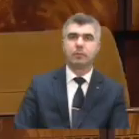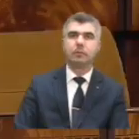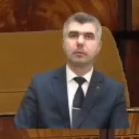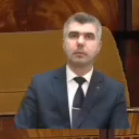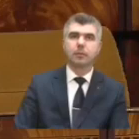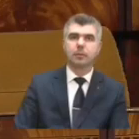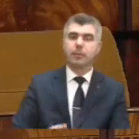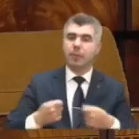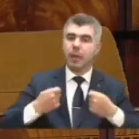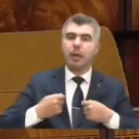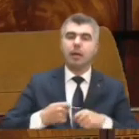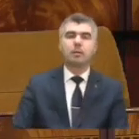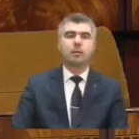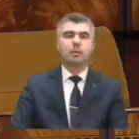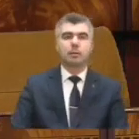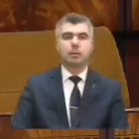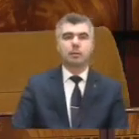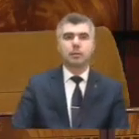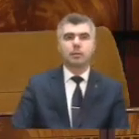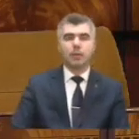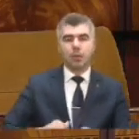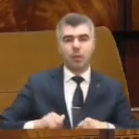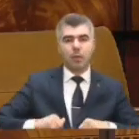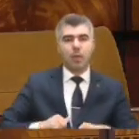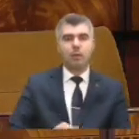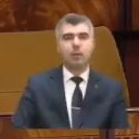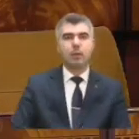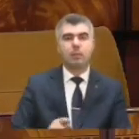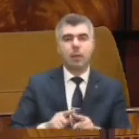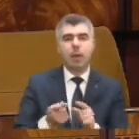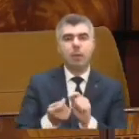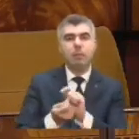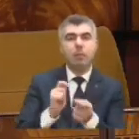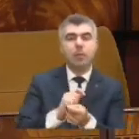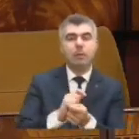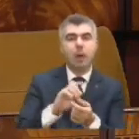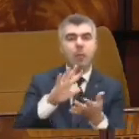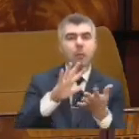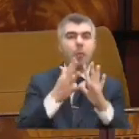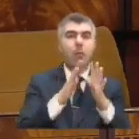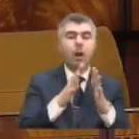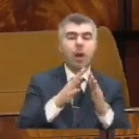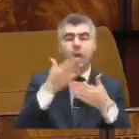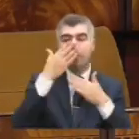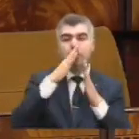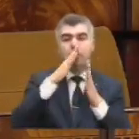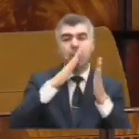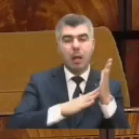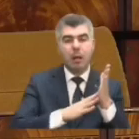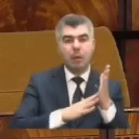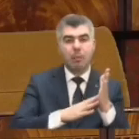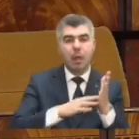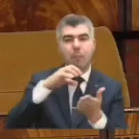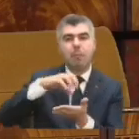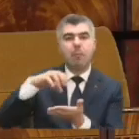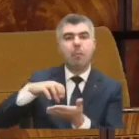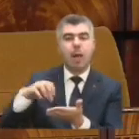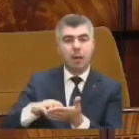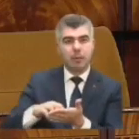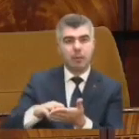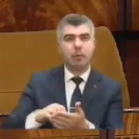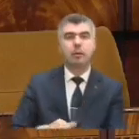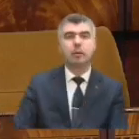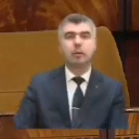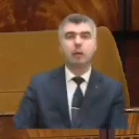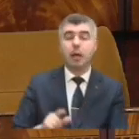السيد الرئيس المحترم، السيد الوزير، أمام التغيرات المناخية التي عرفتها بلادنا خاصة المناطق الشرقية أصبح